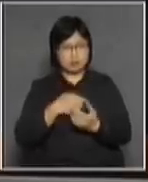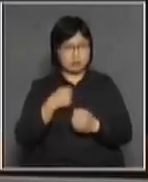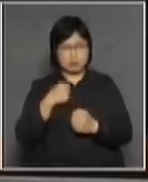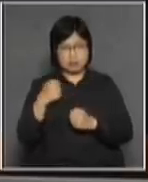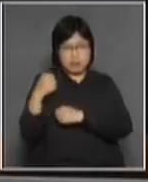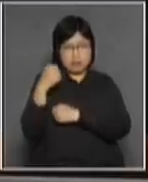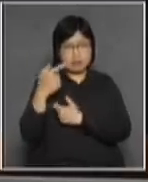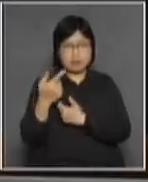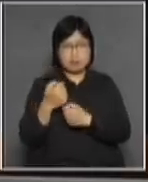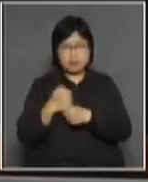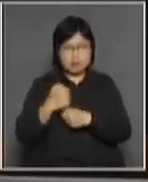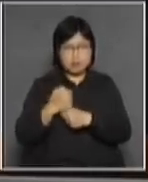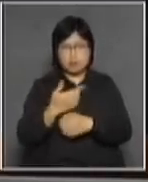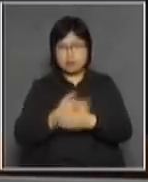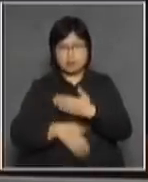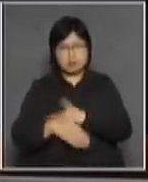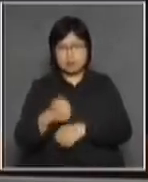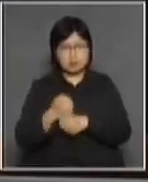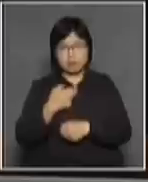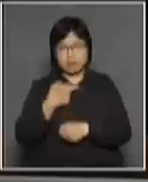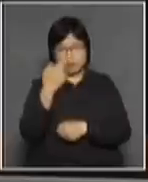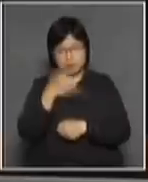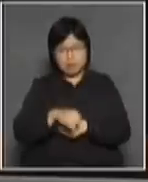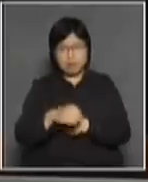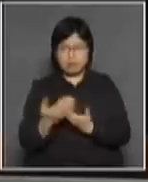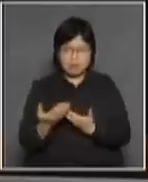業，殘疾人士怎麼可以做到？